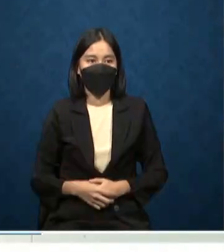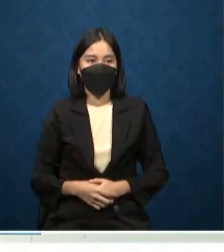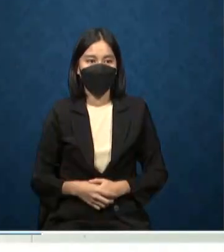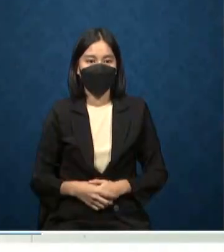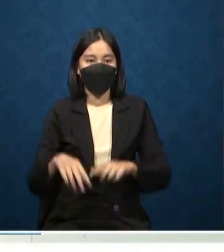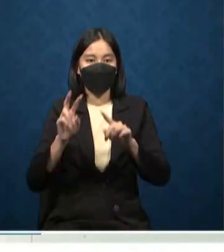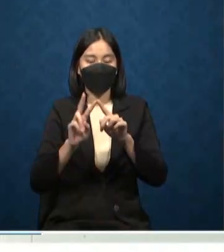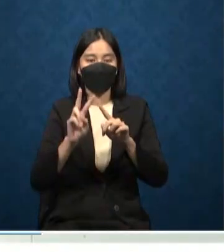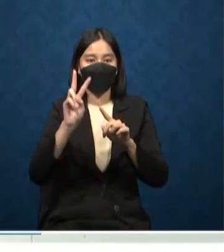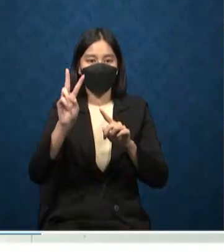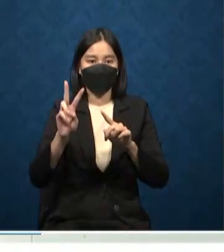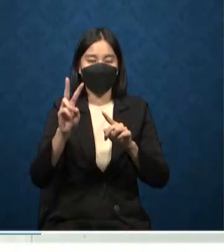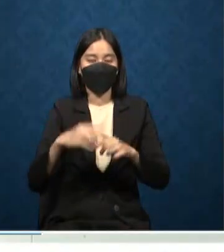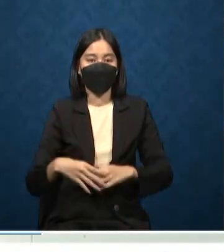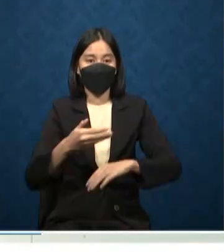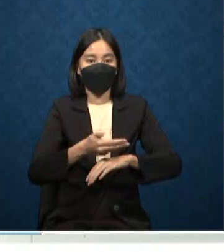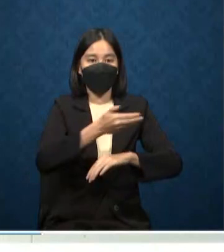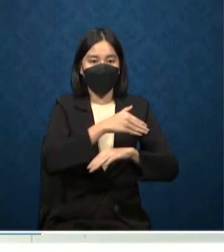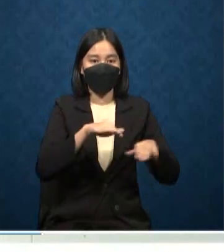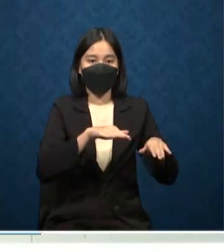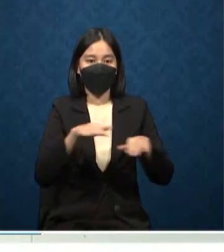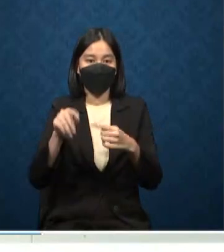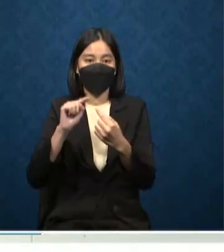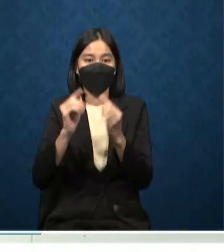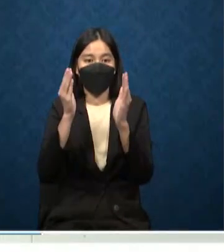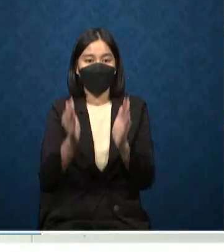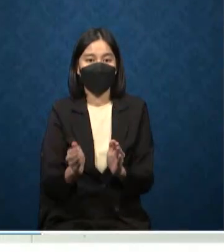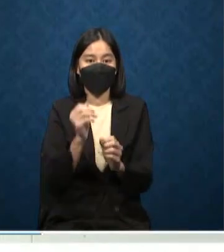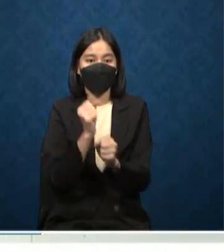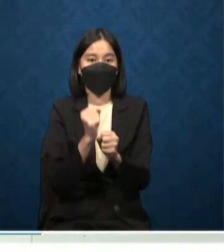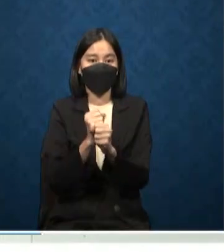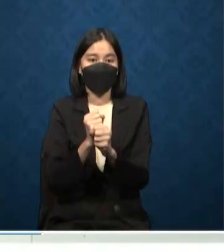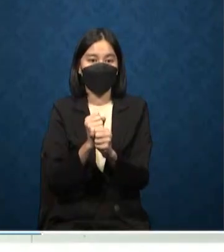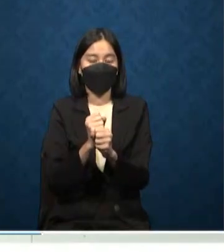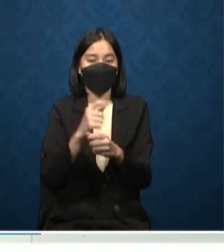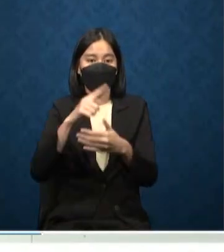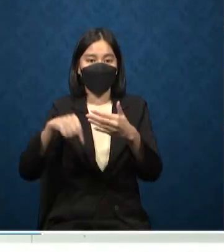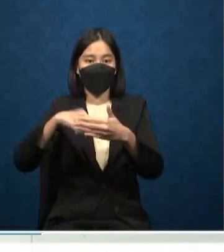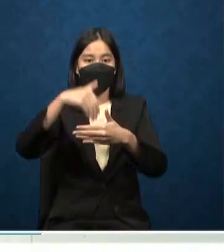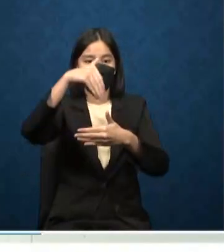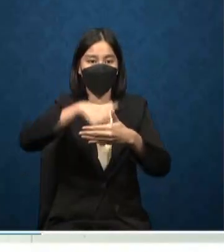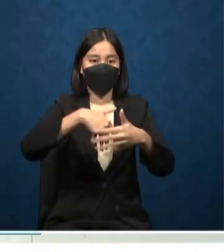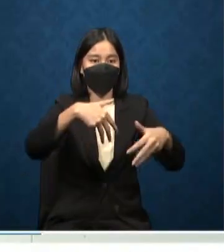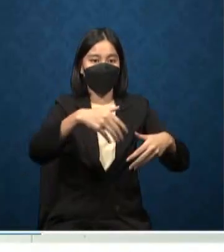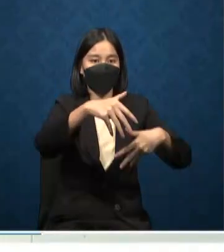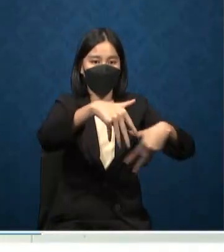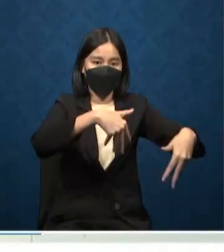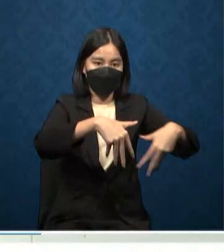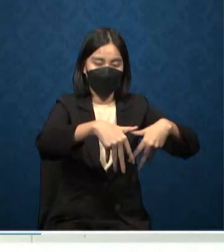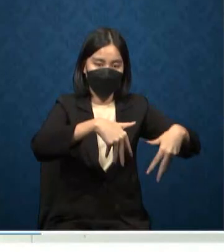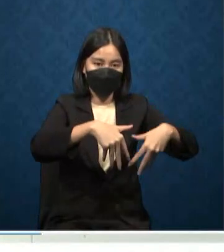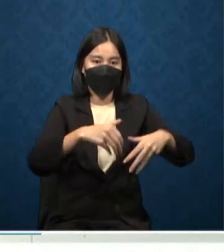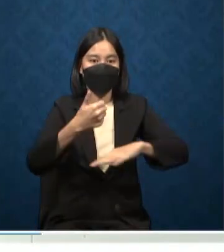2การเตรียมความพร้อมด้านบุคลากรในการเลือกตั้งสมาชิกสภาท้องถิ่นและผู้บริหารท้องถิ่น